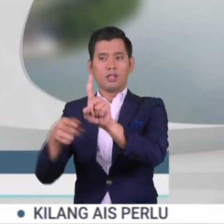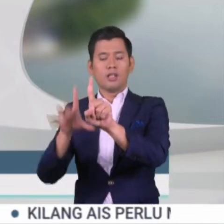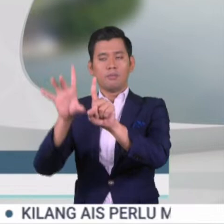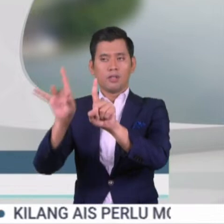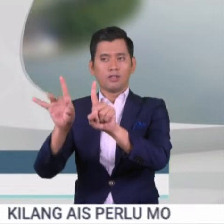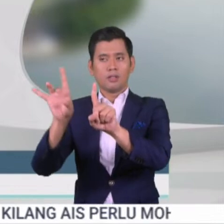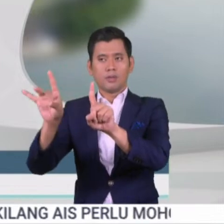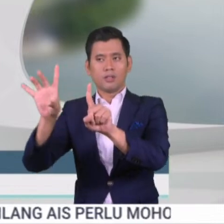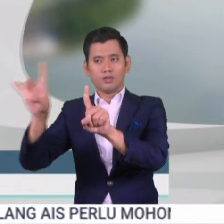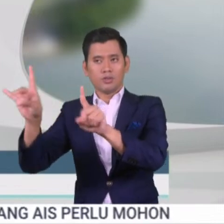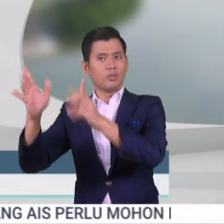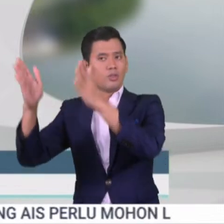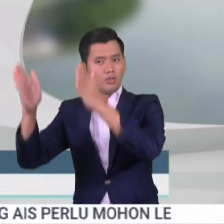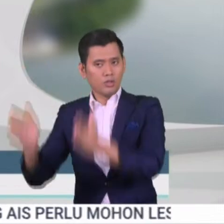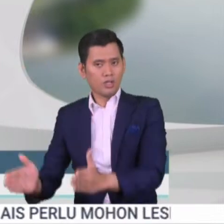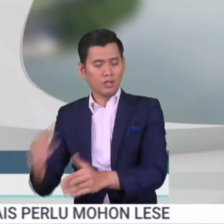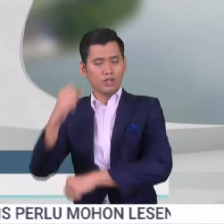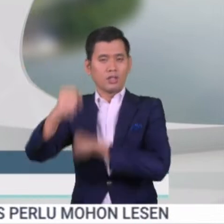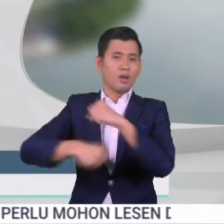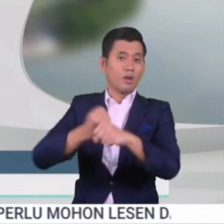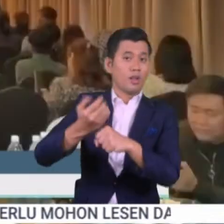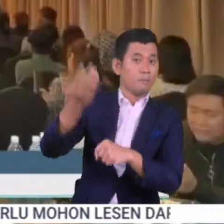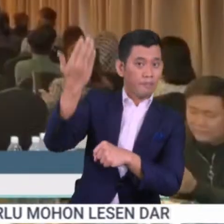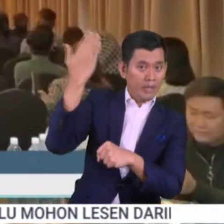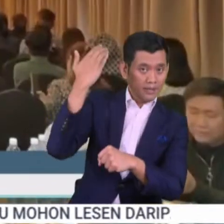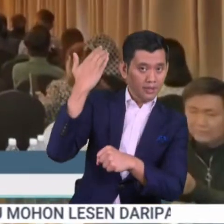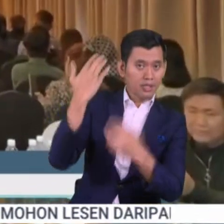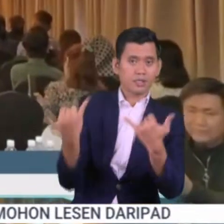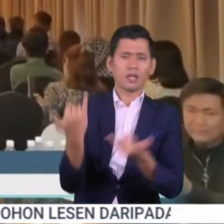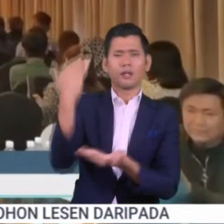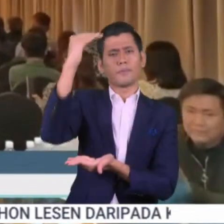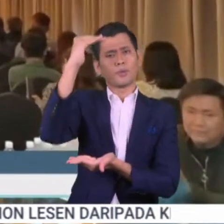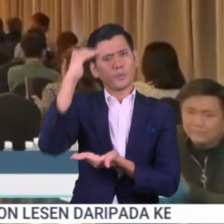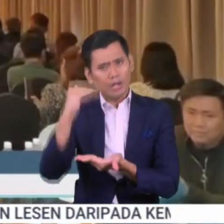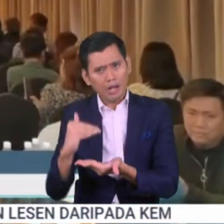1,887 orang bagi tempoh sama tahun lalu.